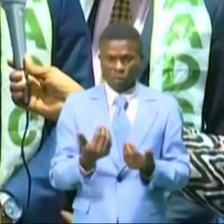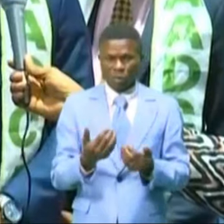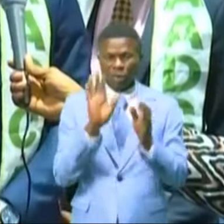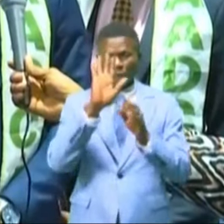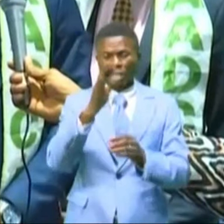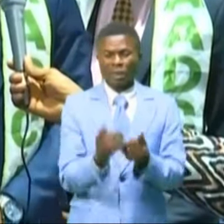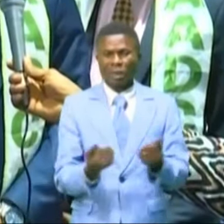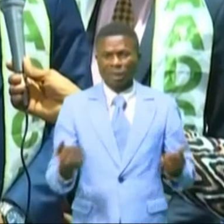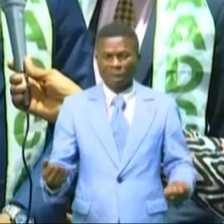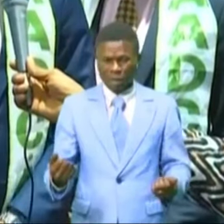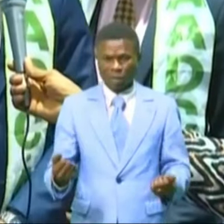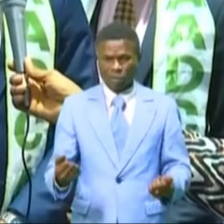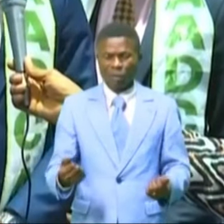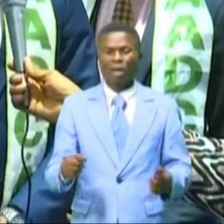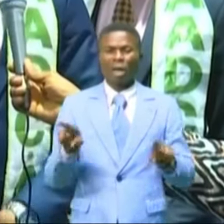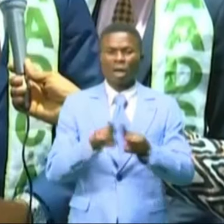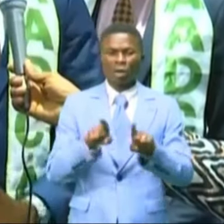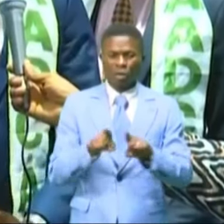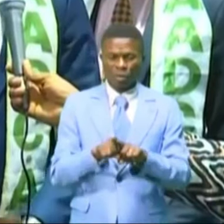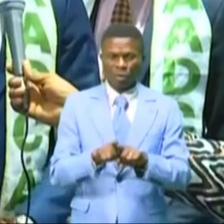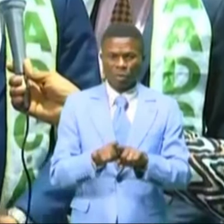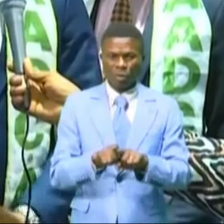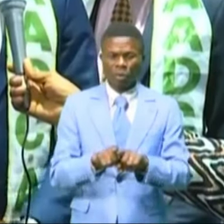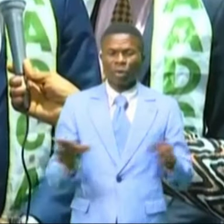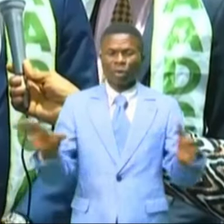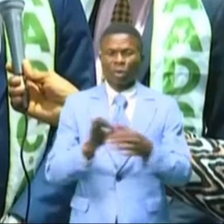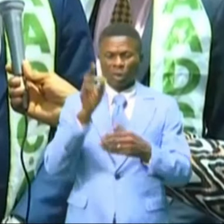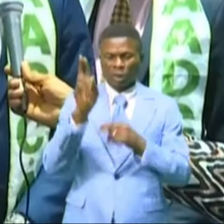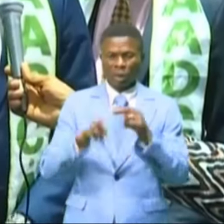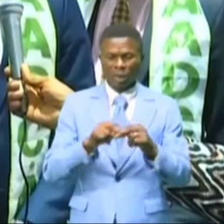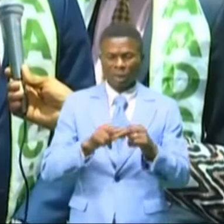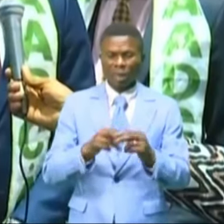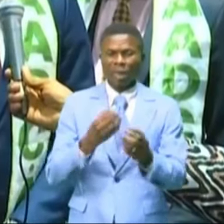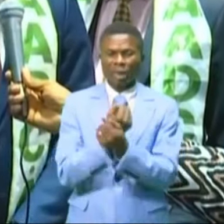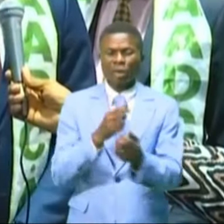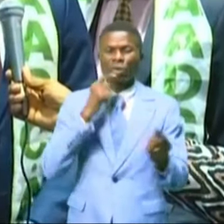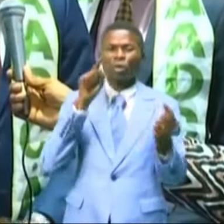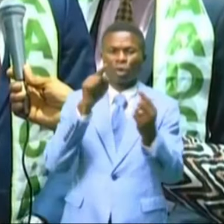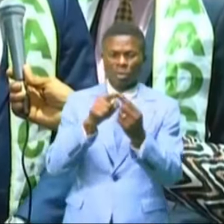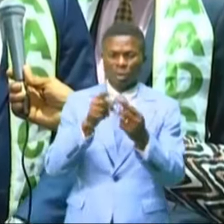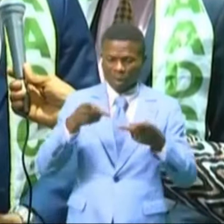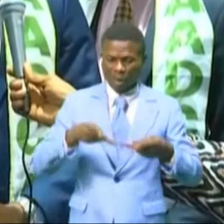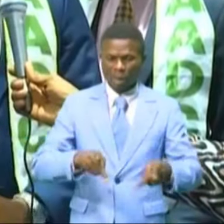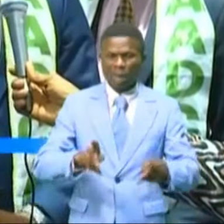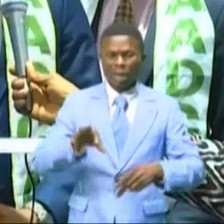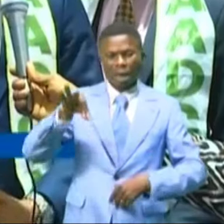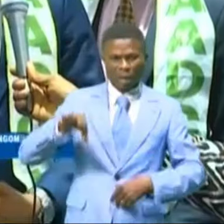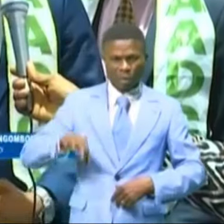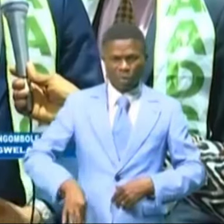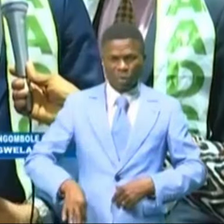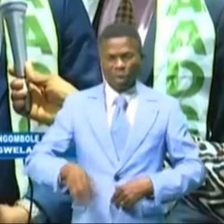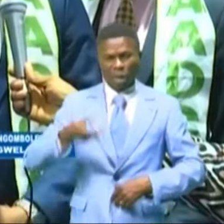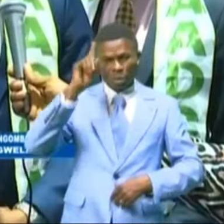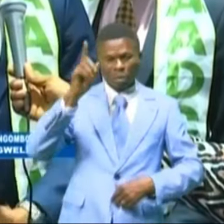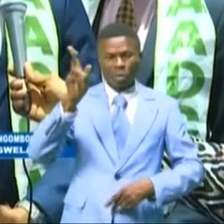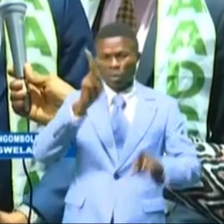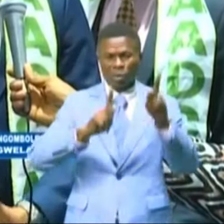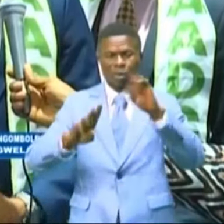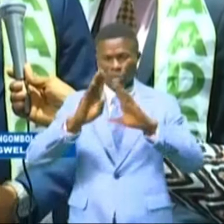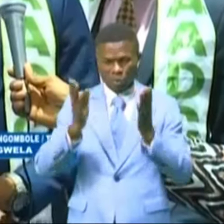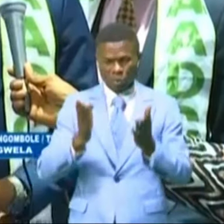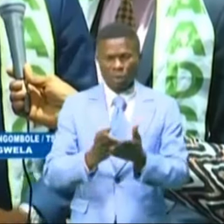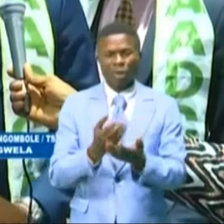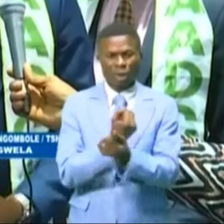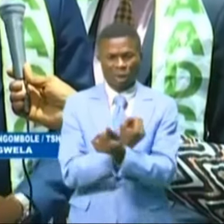se mettre ensemble et d'accord pour s'assigner des objectifs qui vont permettre à ce que l'intérêt primaire de la population puisse